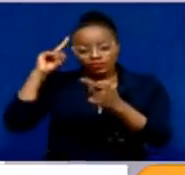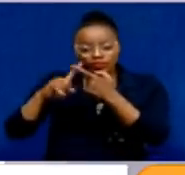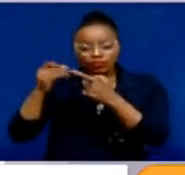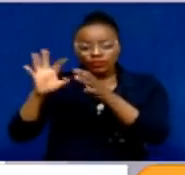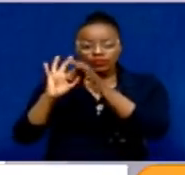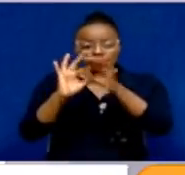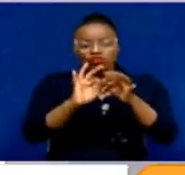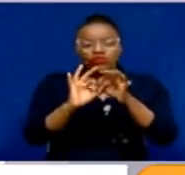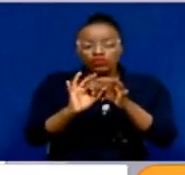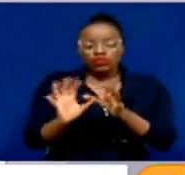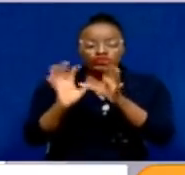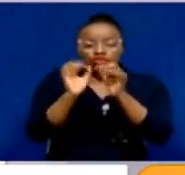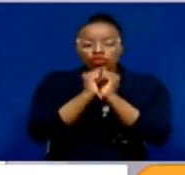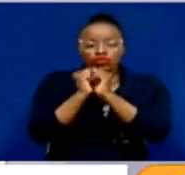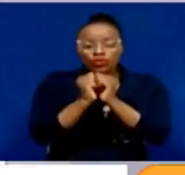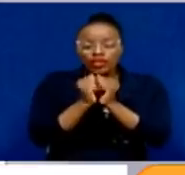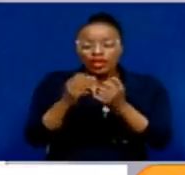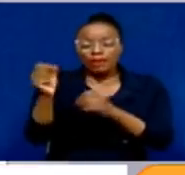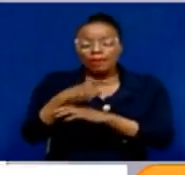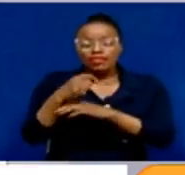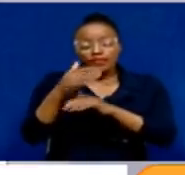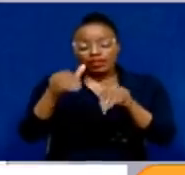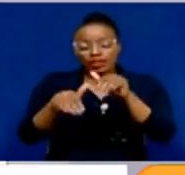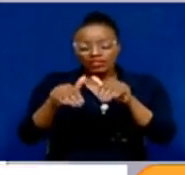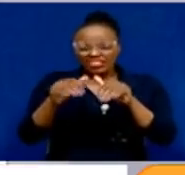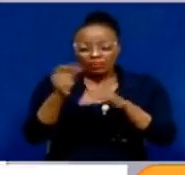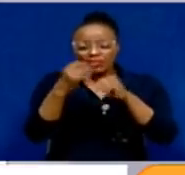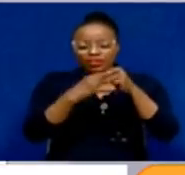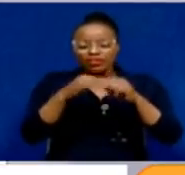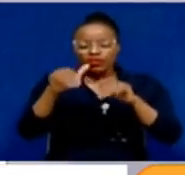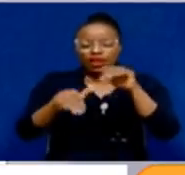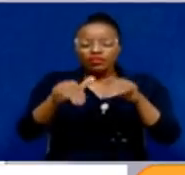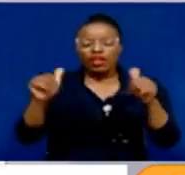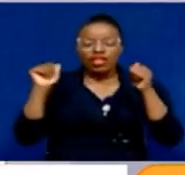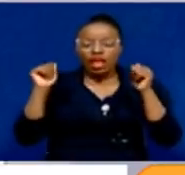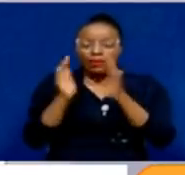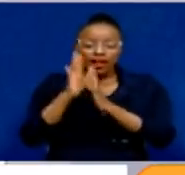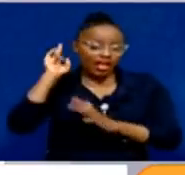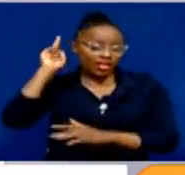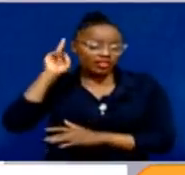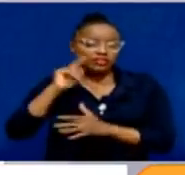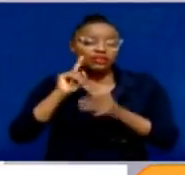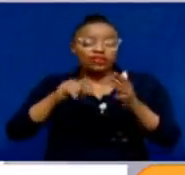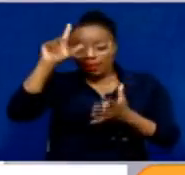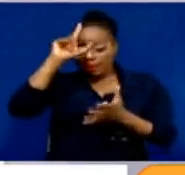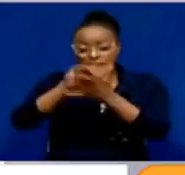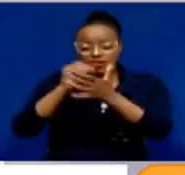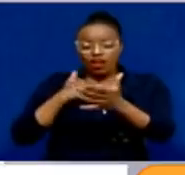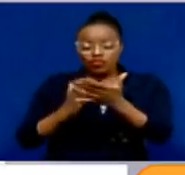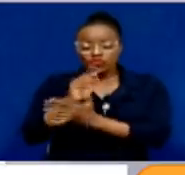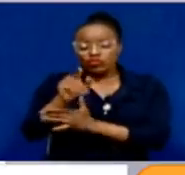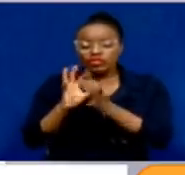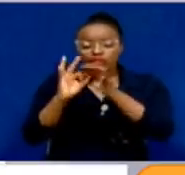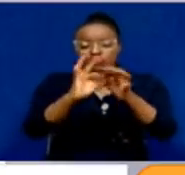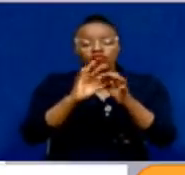Umoja kushirikiana katika uchaguzi wa Agosti 9. Kalonzo aliyezuru kaunti za Nyamira na Kisii amesema kuwa anaamini kupitia ushirikiano